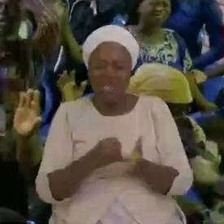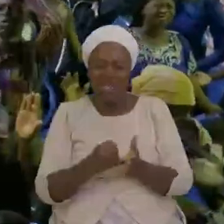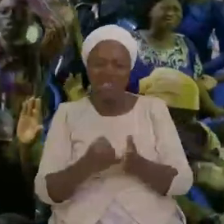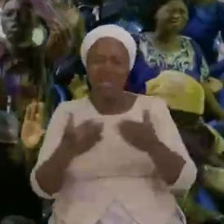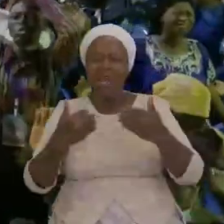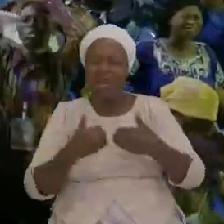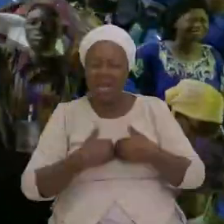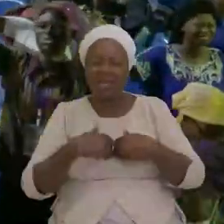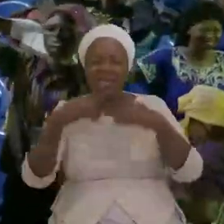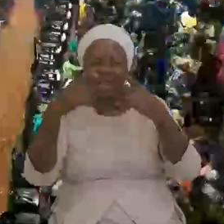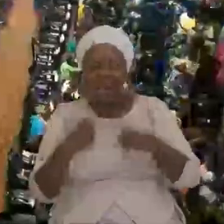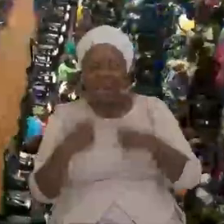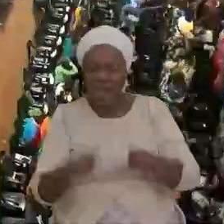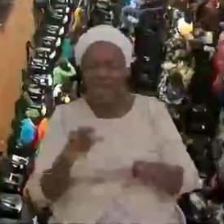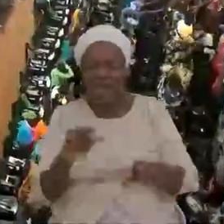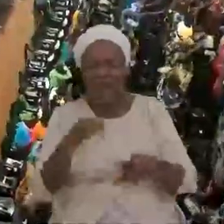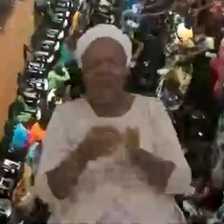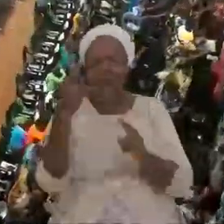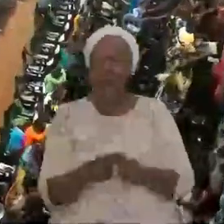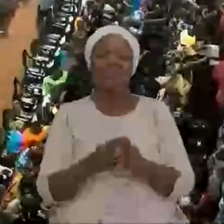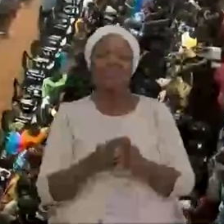C'est fait.